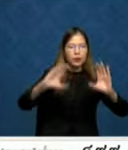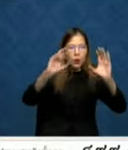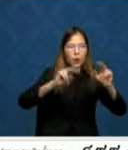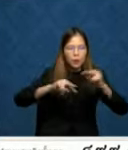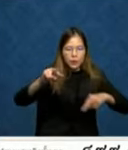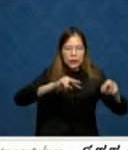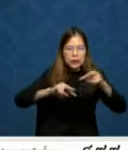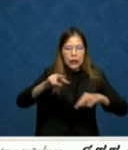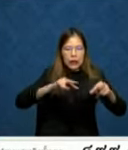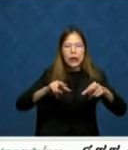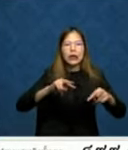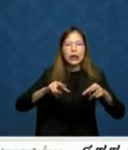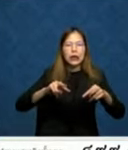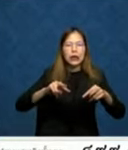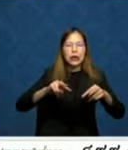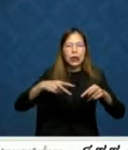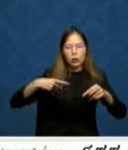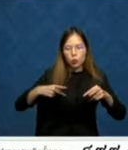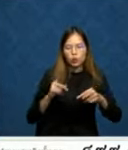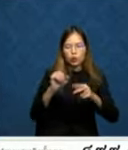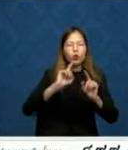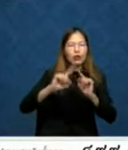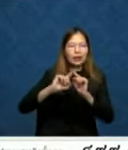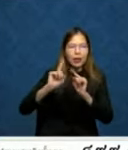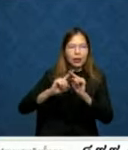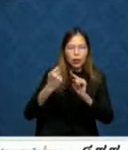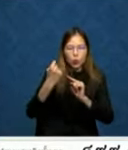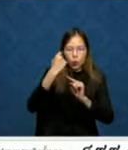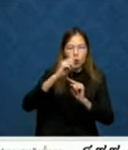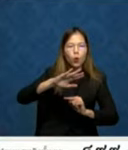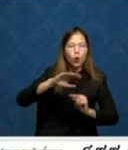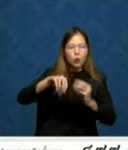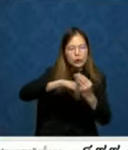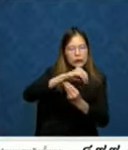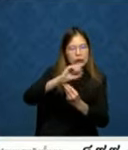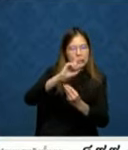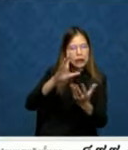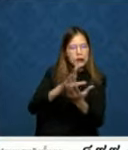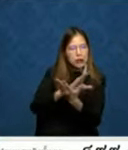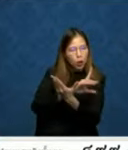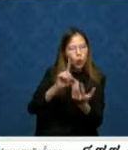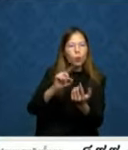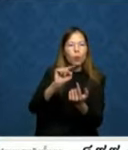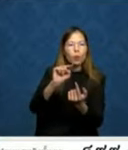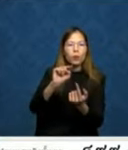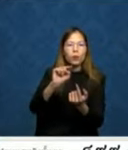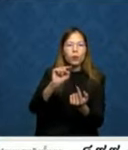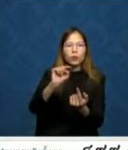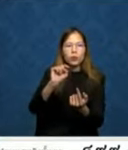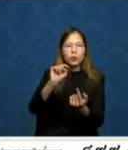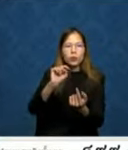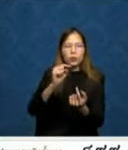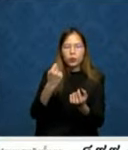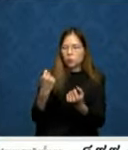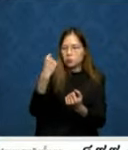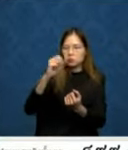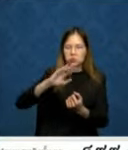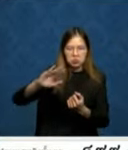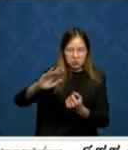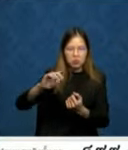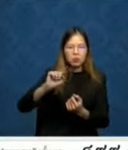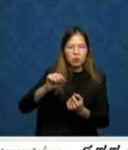ความคุ้มค่าและผลประโยชน์เสถียรภาพและความมั่นคงของเศรษฐกิจและสังคมตลอดจนความยั่งยืนทางการ